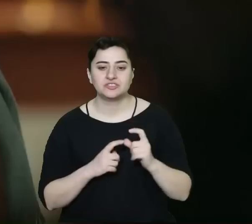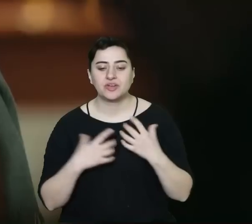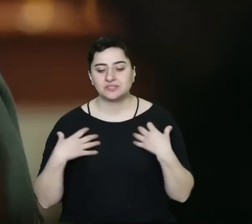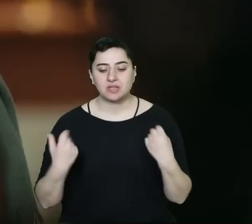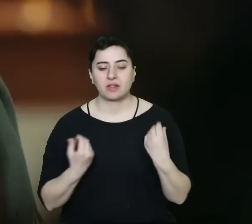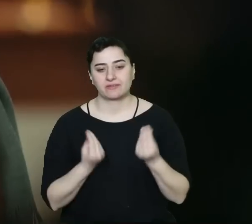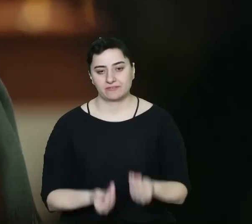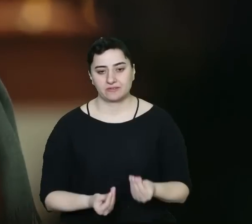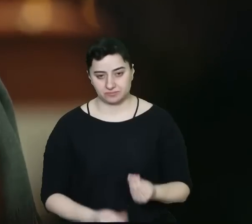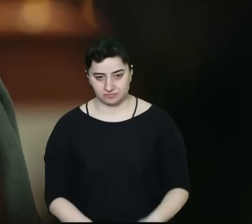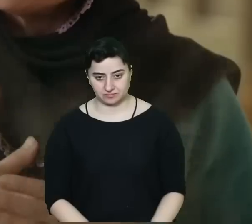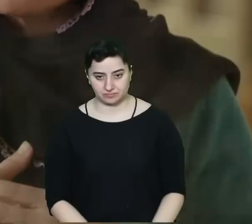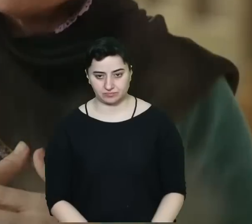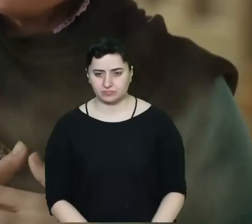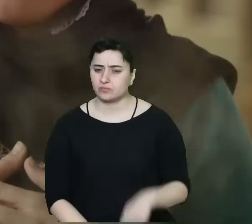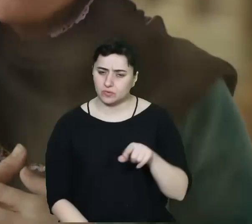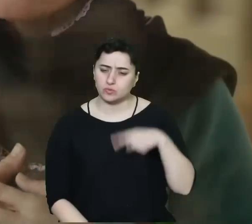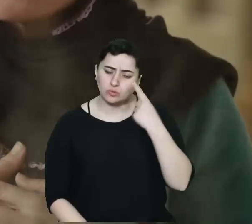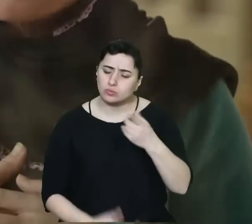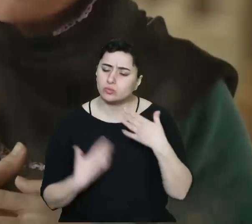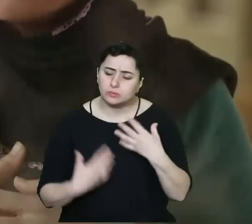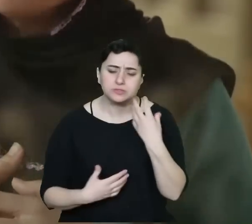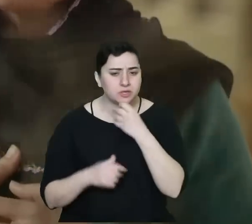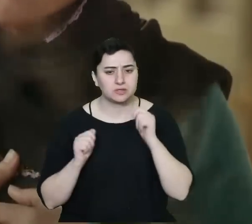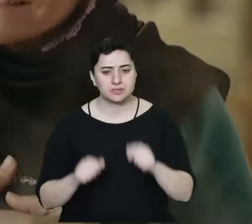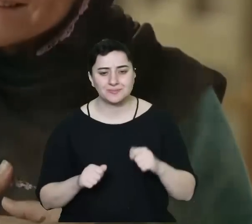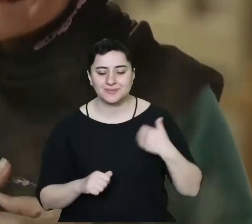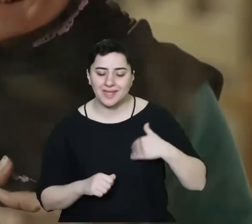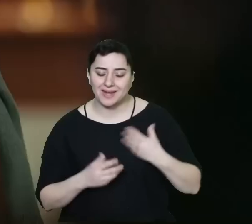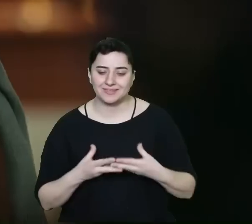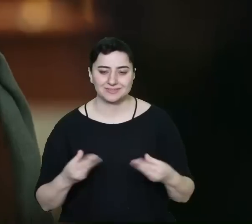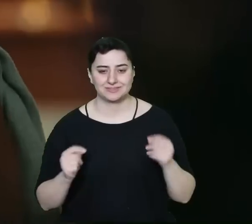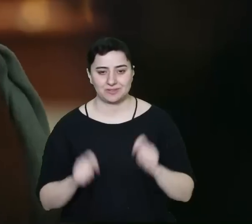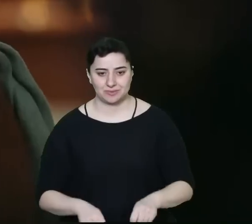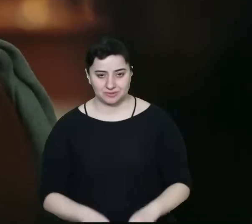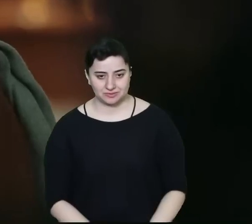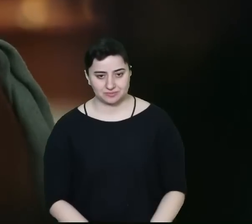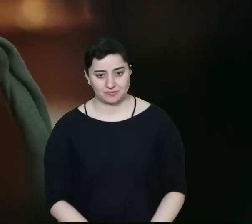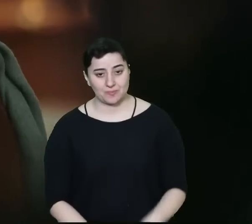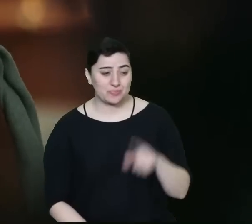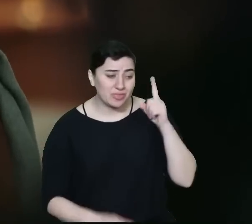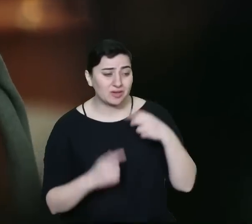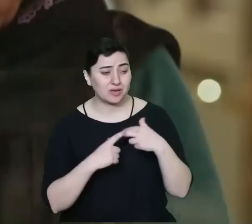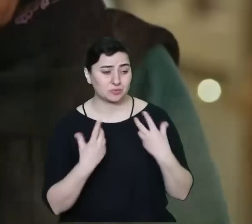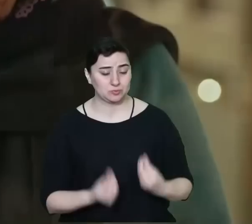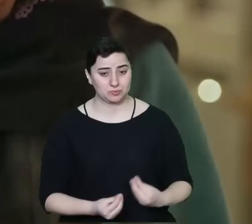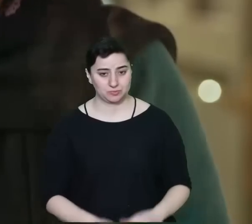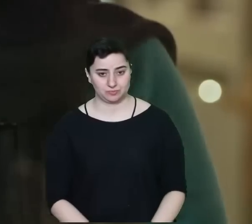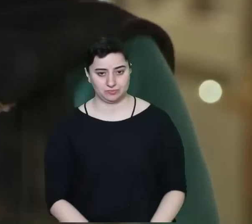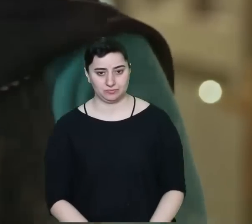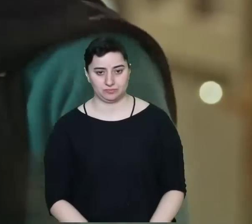kızım. Sen o yüzden bol bol söyle, yaraların iyileşsin. Allah razı olsun.